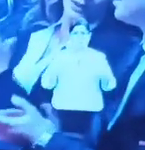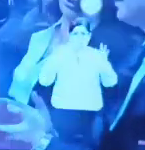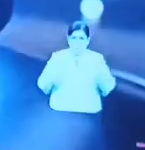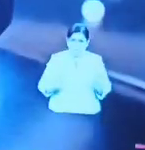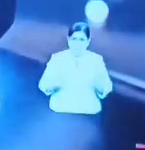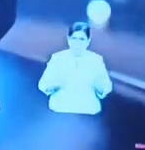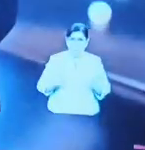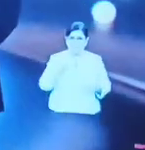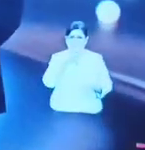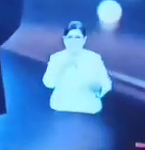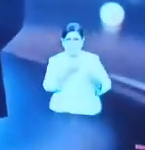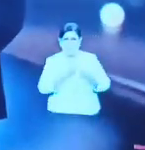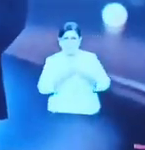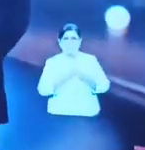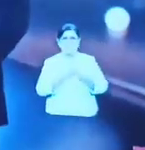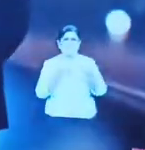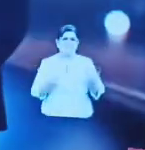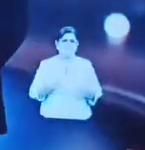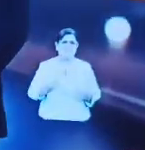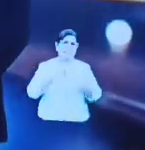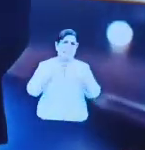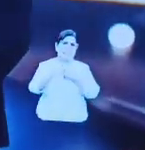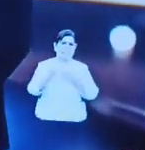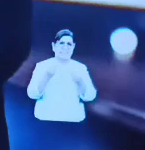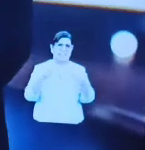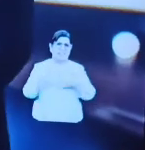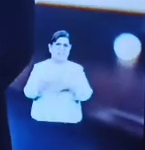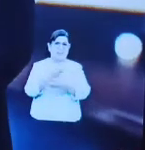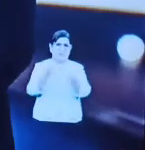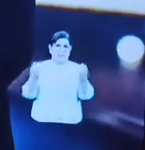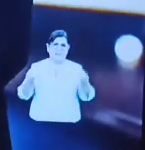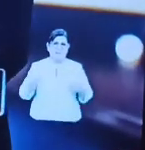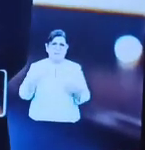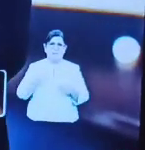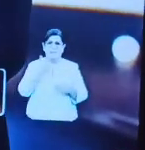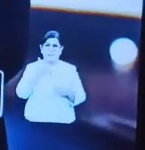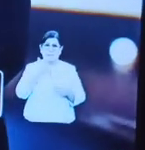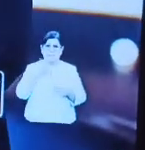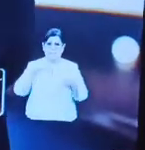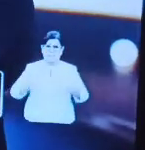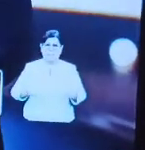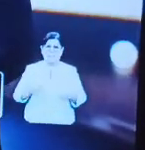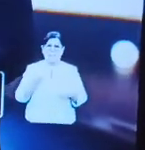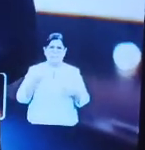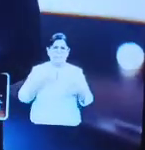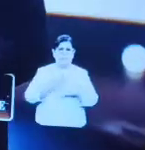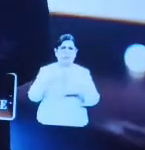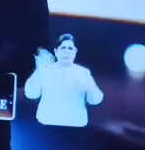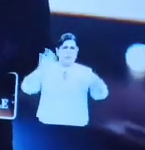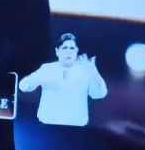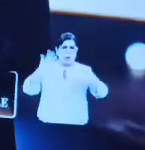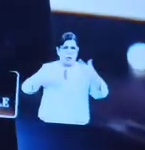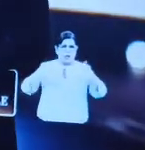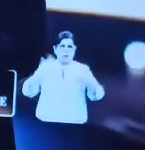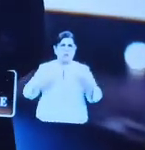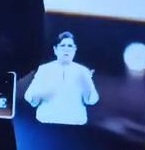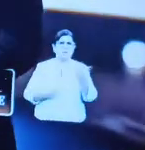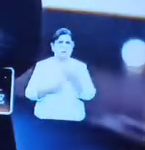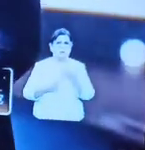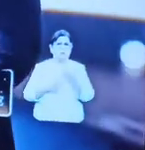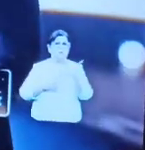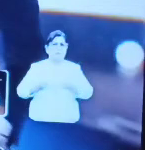به میکروفون گیر داده بود و میگفتش که ظاهرا هر سالی مشکل داره که کوتاه براش